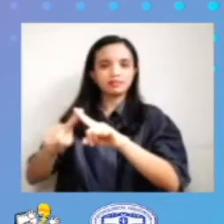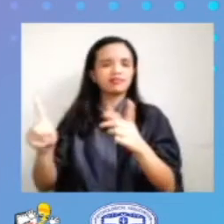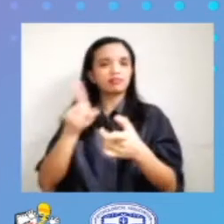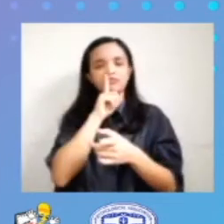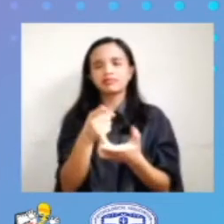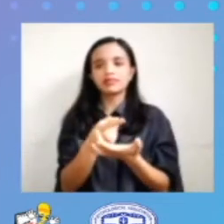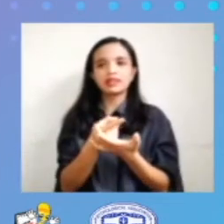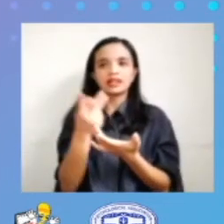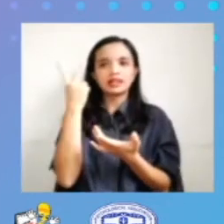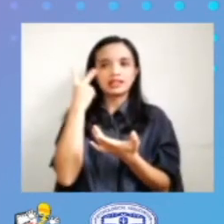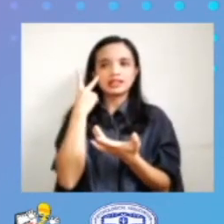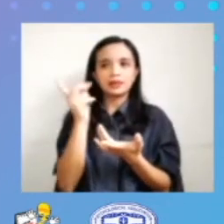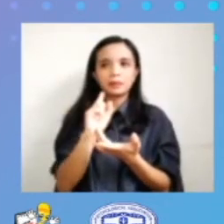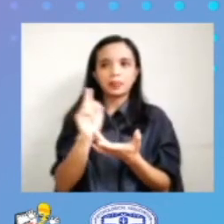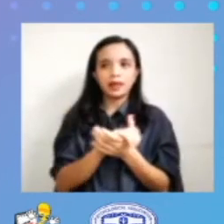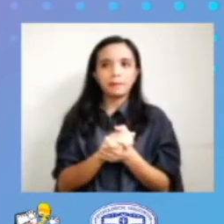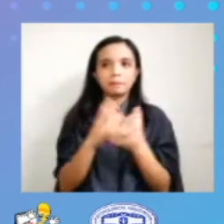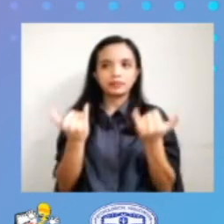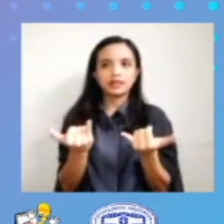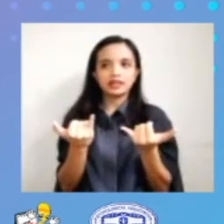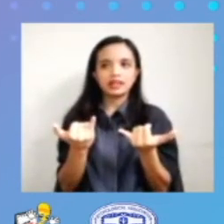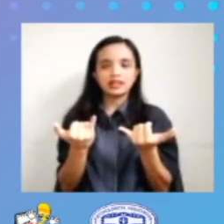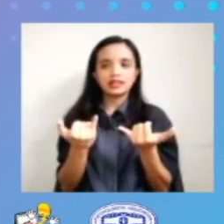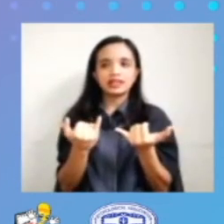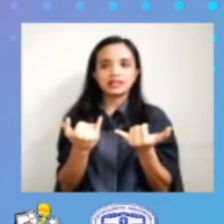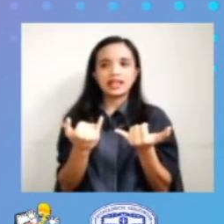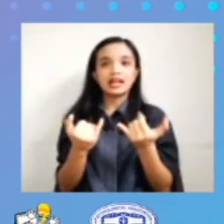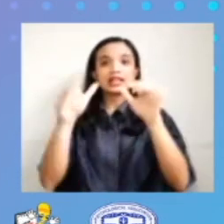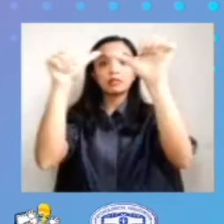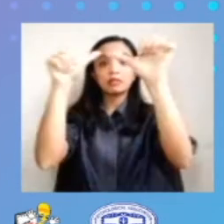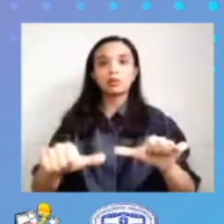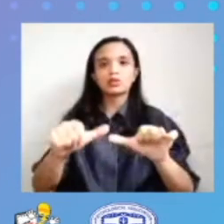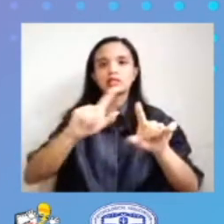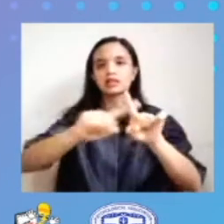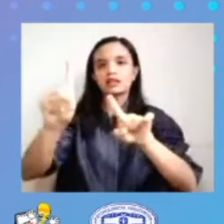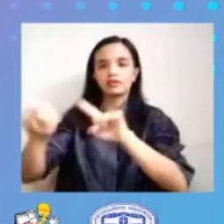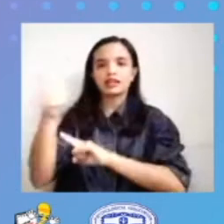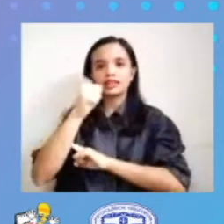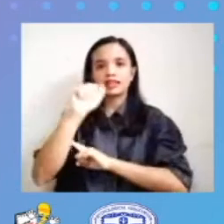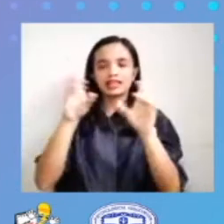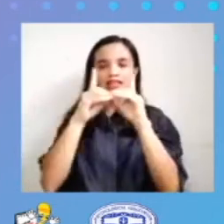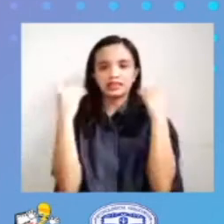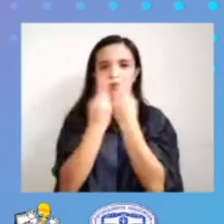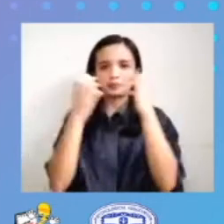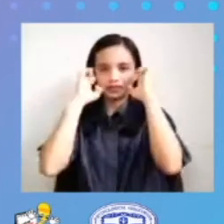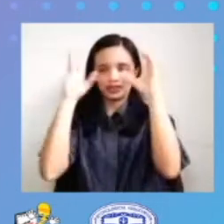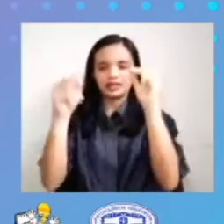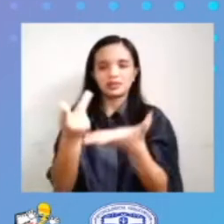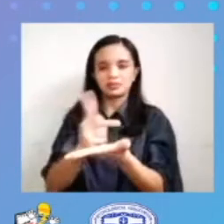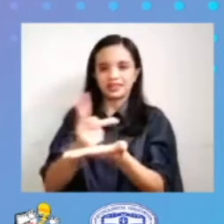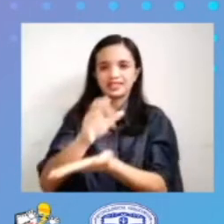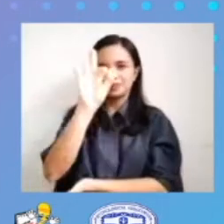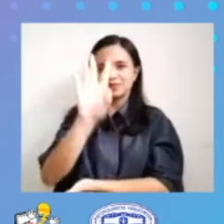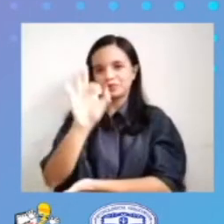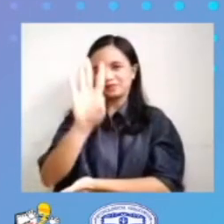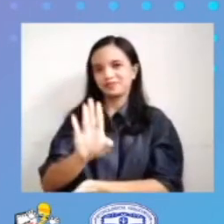aming mayor ng talaga naman tunay-tunaladang vegetables at yun ang pinamigay sa community.